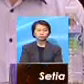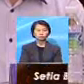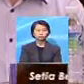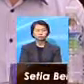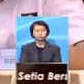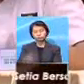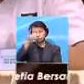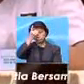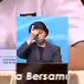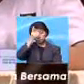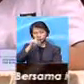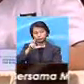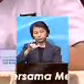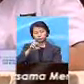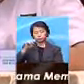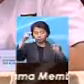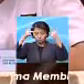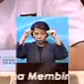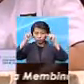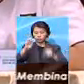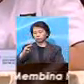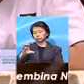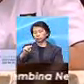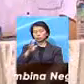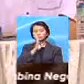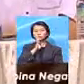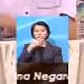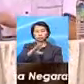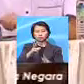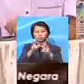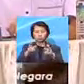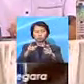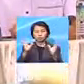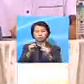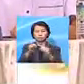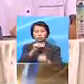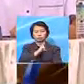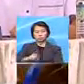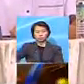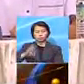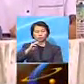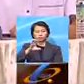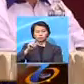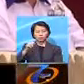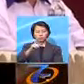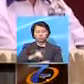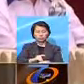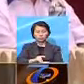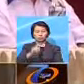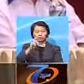Wi ser yang juga presiden mca berkata demikian selepas merasmikan perhimpunan AG mca negeri di dewan